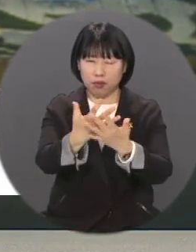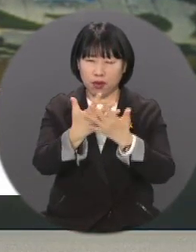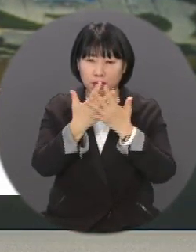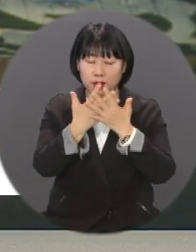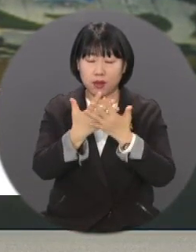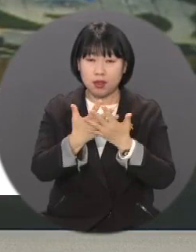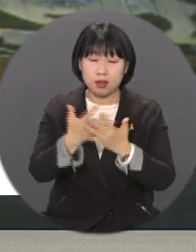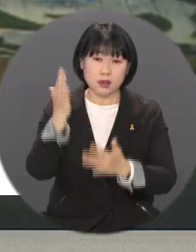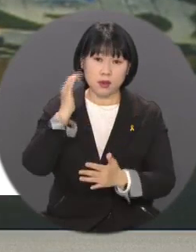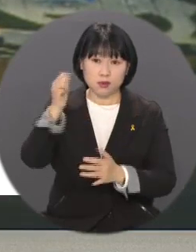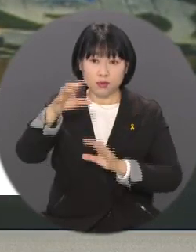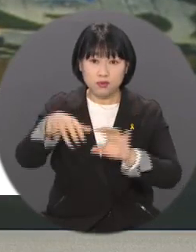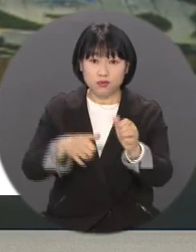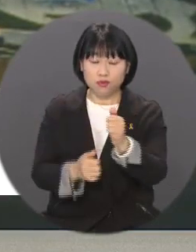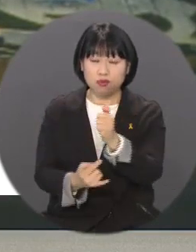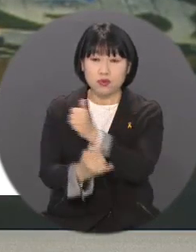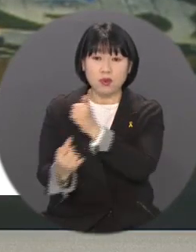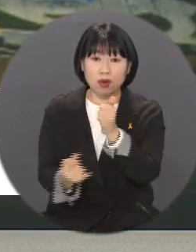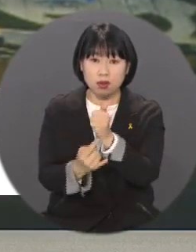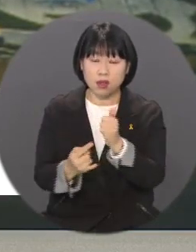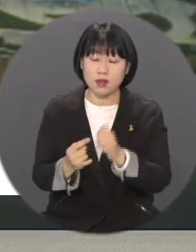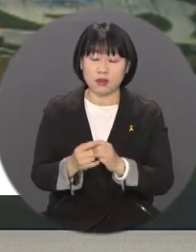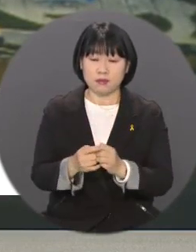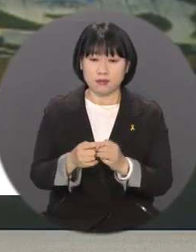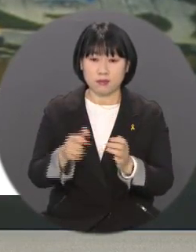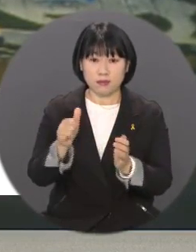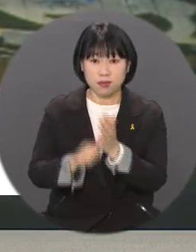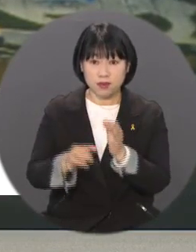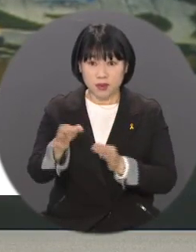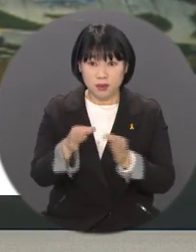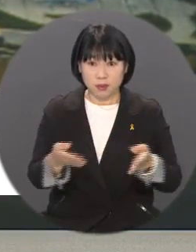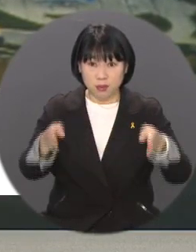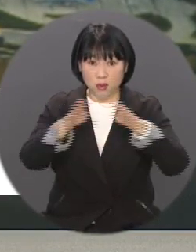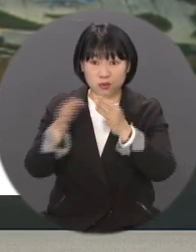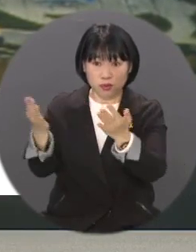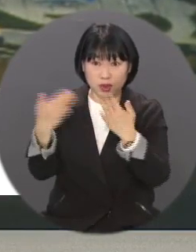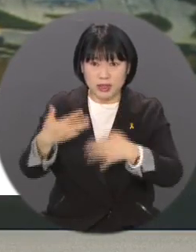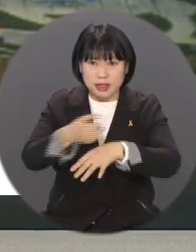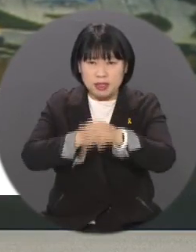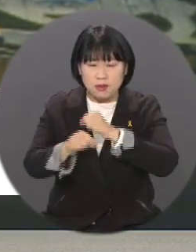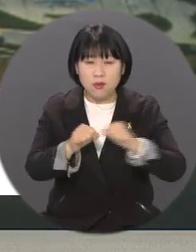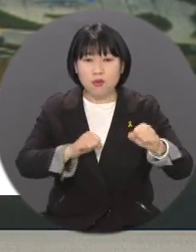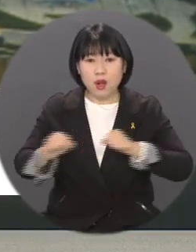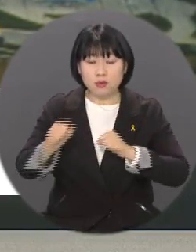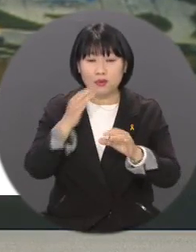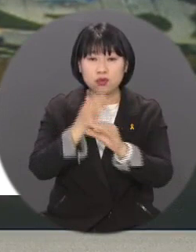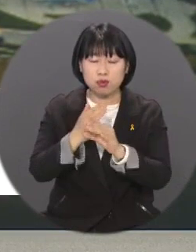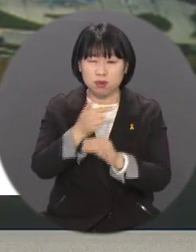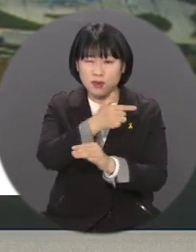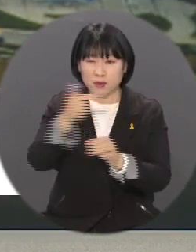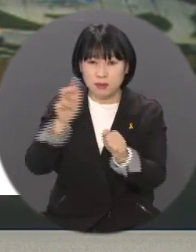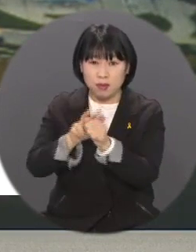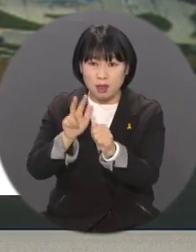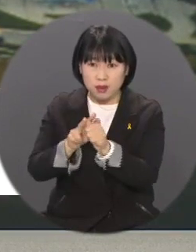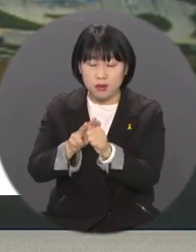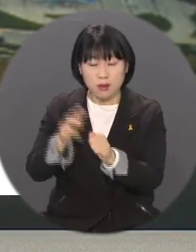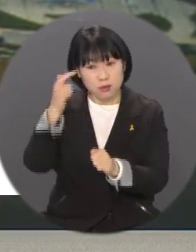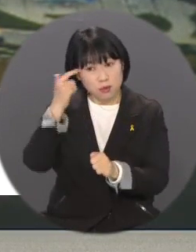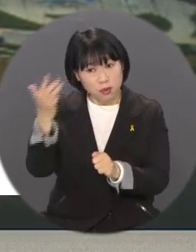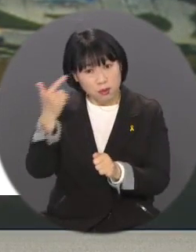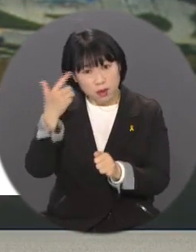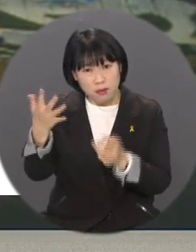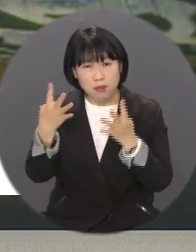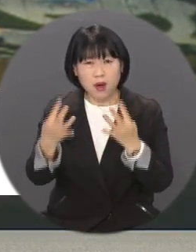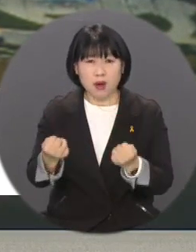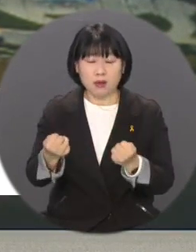대통령직 인수위원회도 쇼핑몰 유치 공약과 관련해 적극 나서고 있고 대형 유통업체들의 문의도 잇따르고 있습니다.